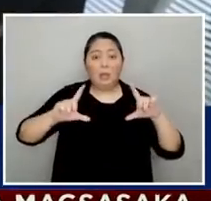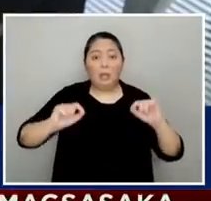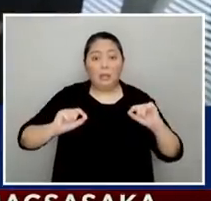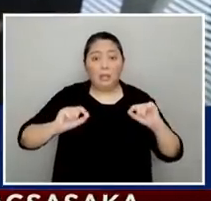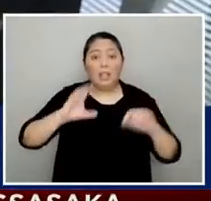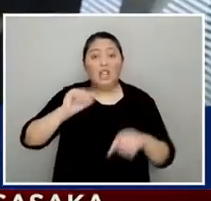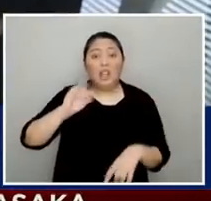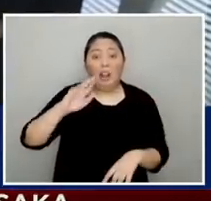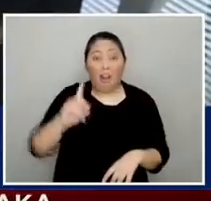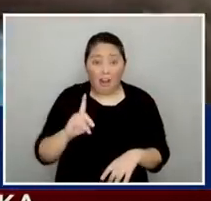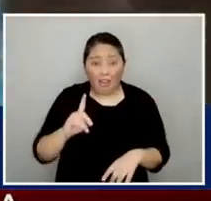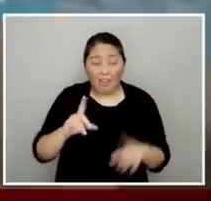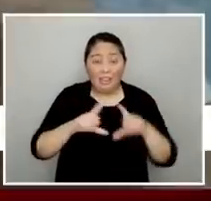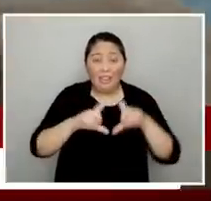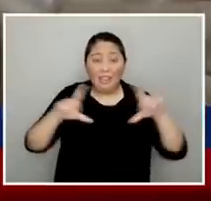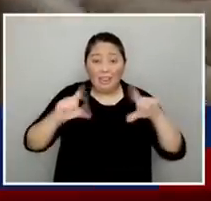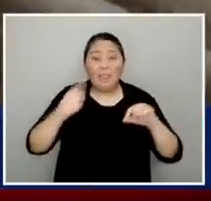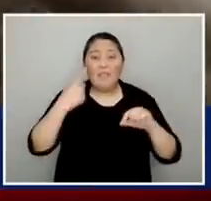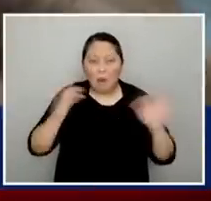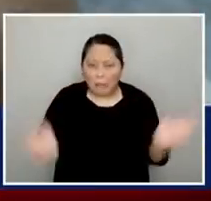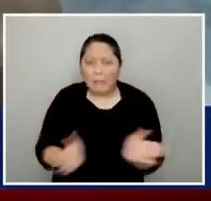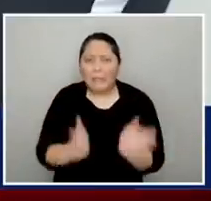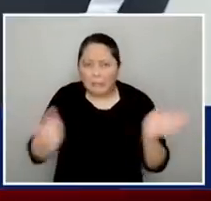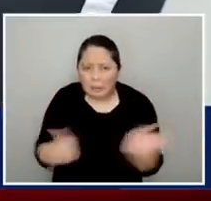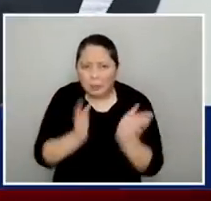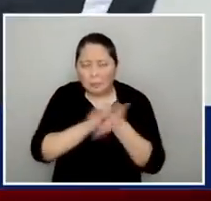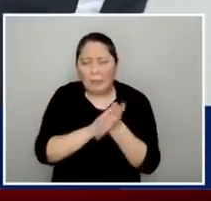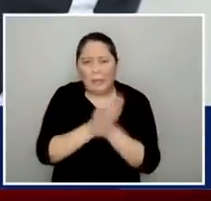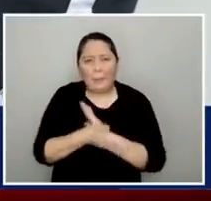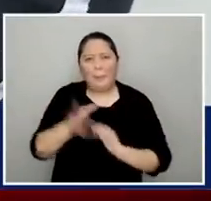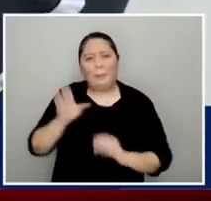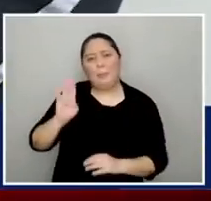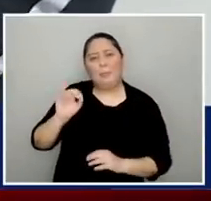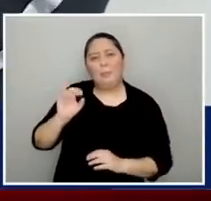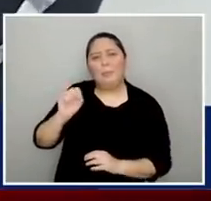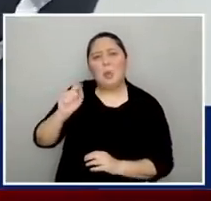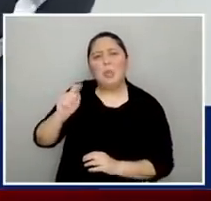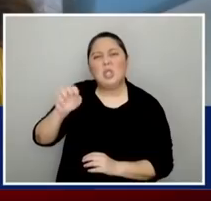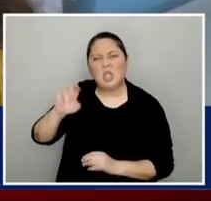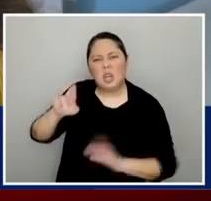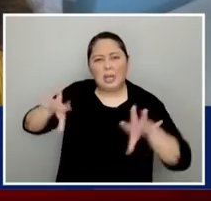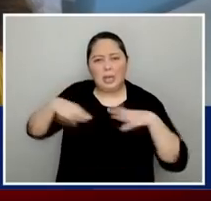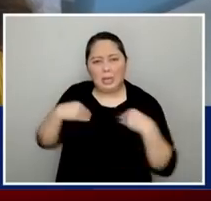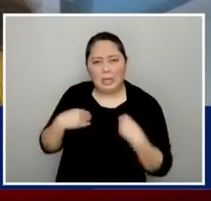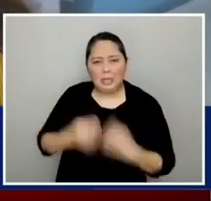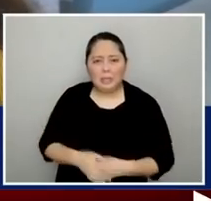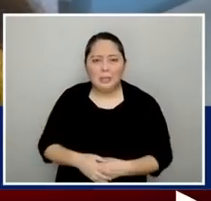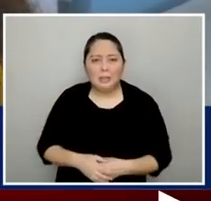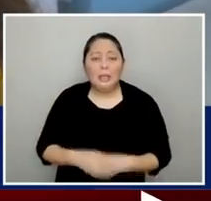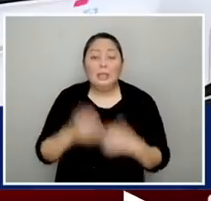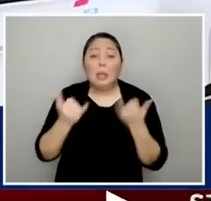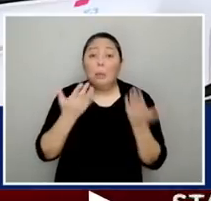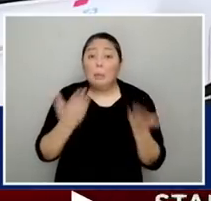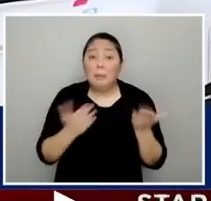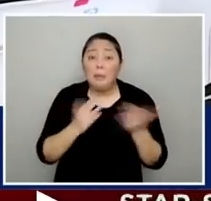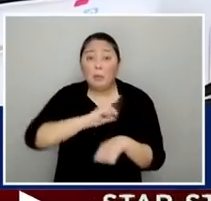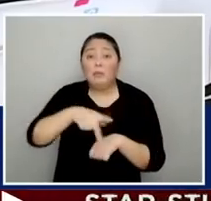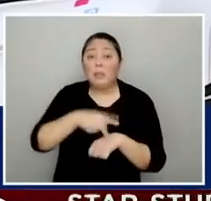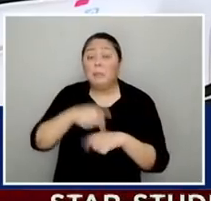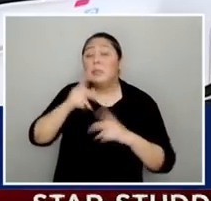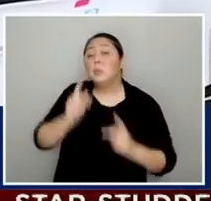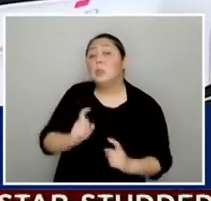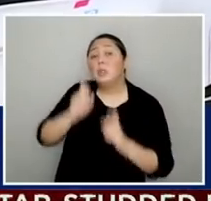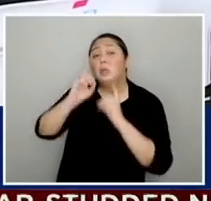Samantala, isinasapinal na ang plano ng Pilipinas na mag-donate ng COVID vaccines sa Myanmar at Papua New Guinea. Vivian